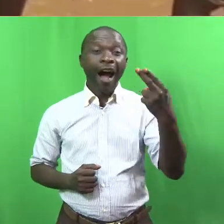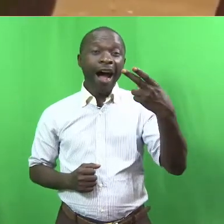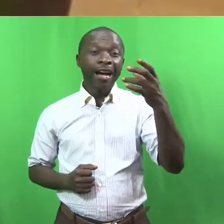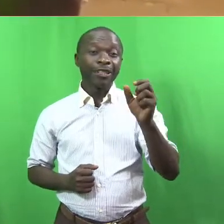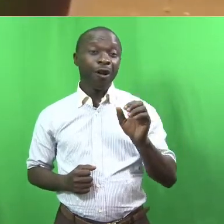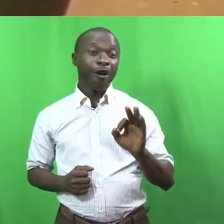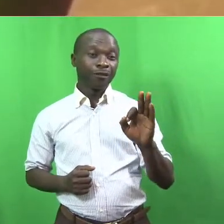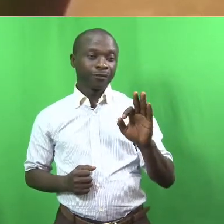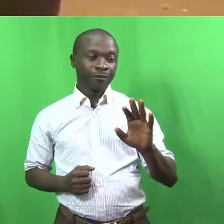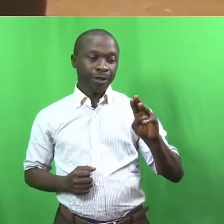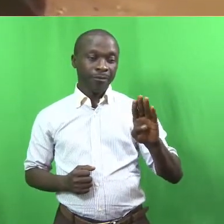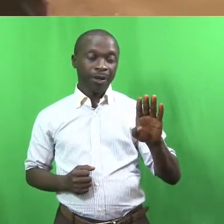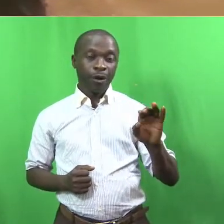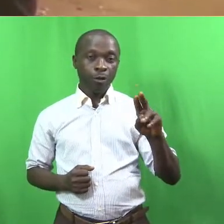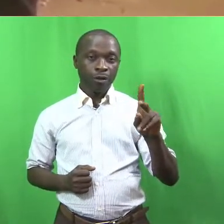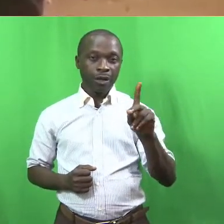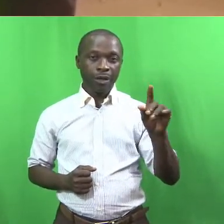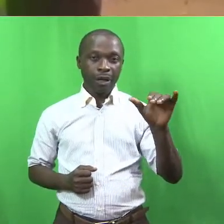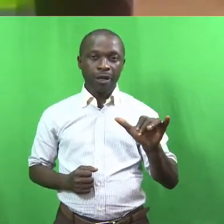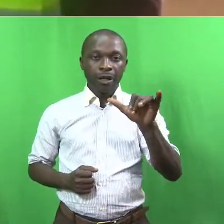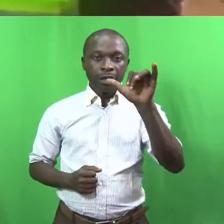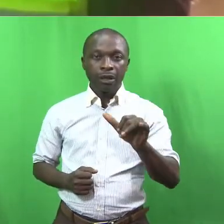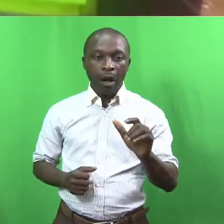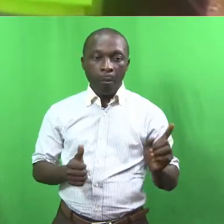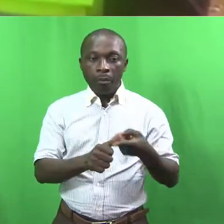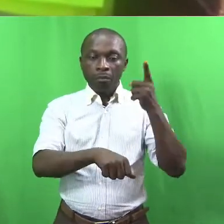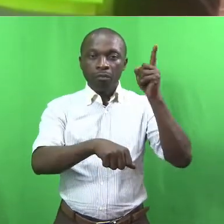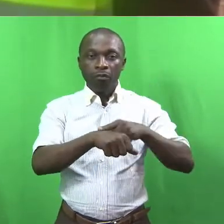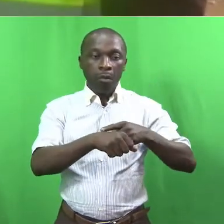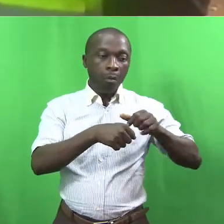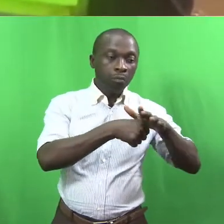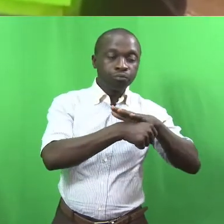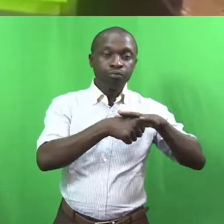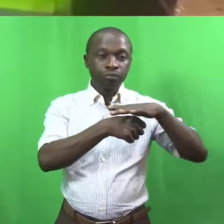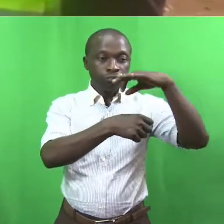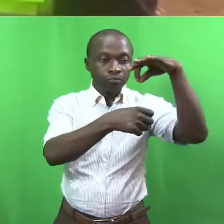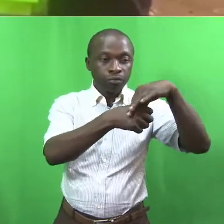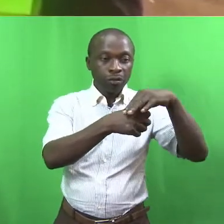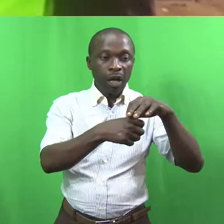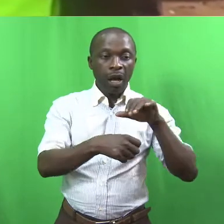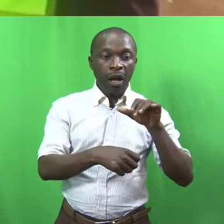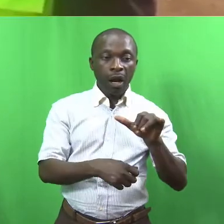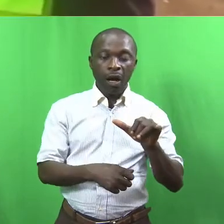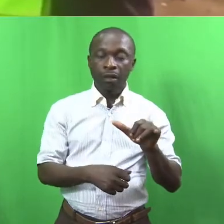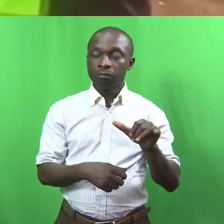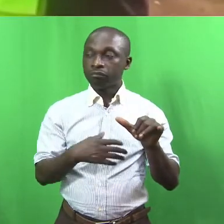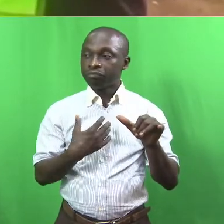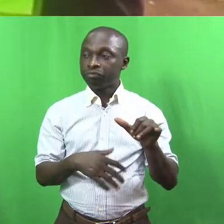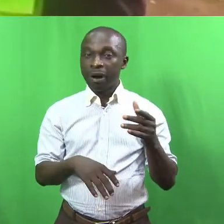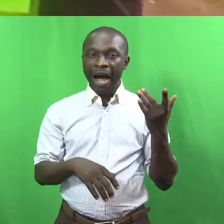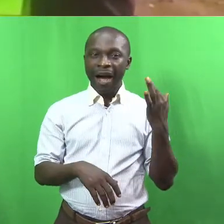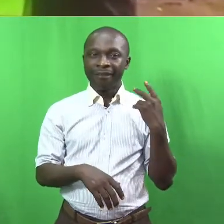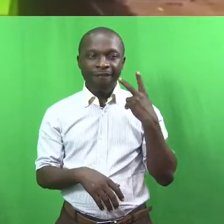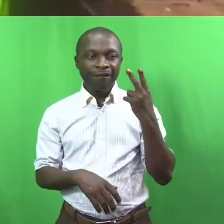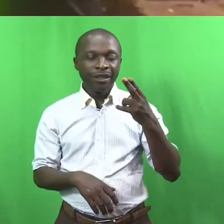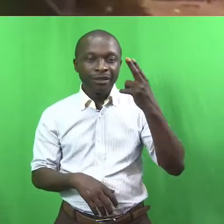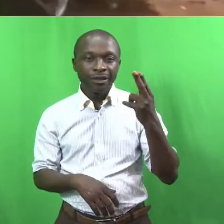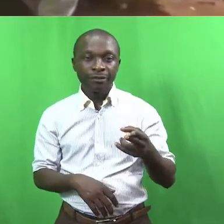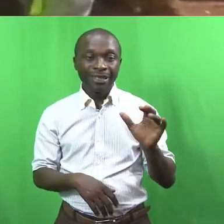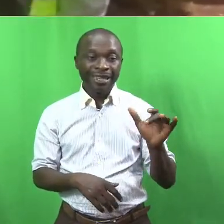sont déroulées les opérations de vote des toutes premières élections régionales dans le département des Bamboto. Dans ce centre de